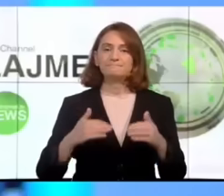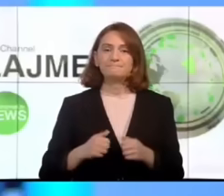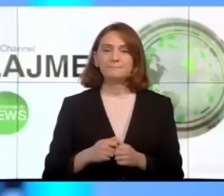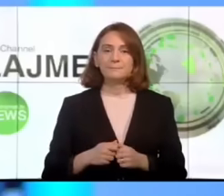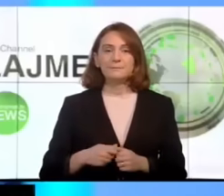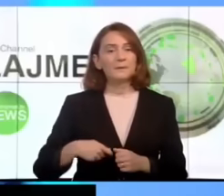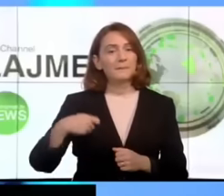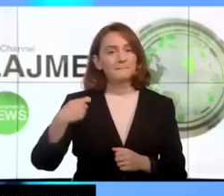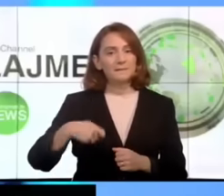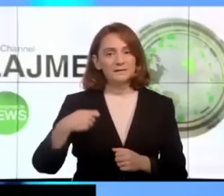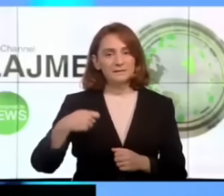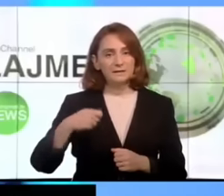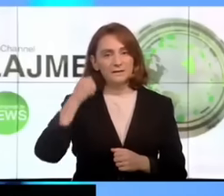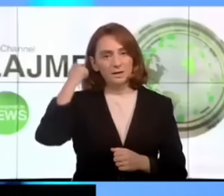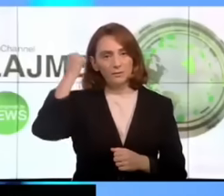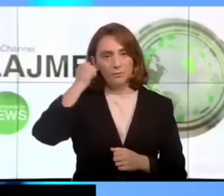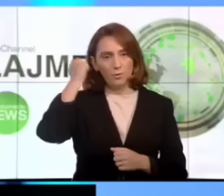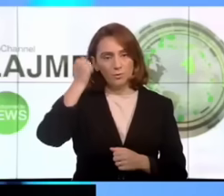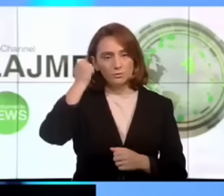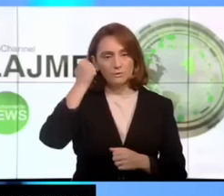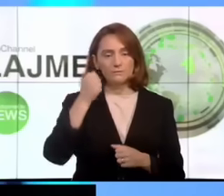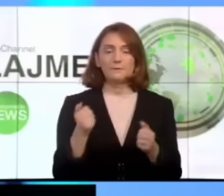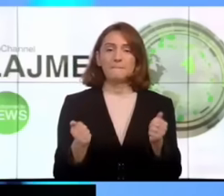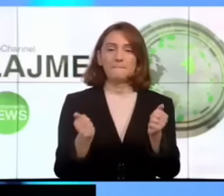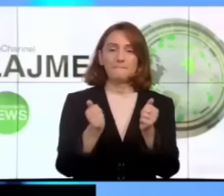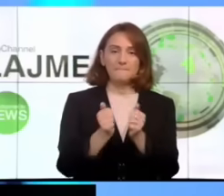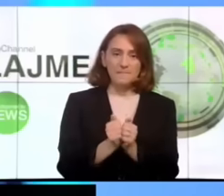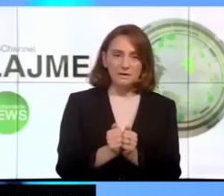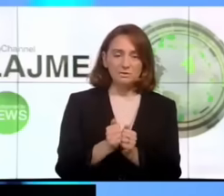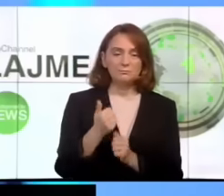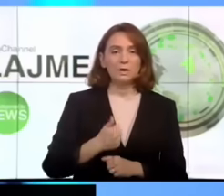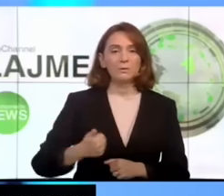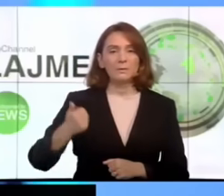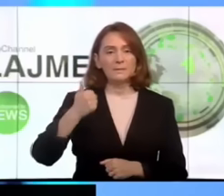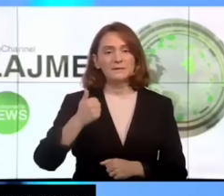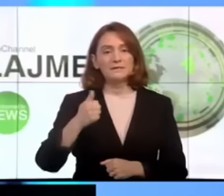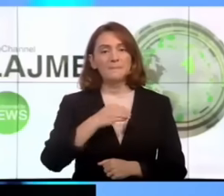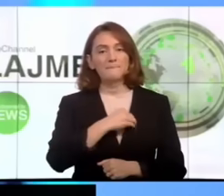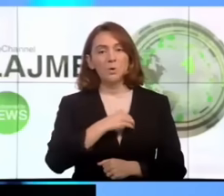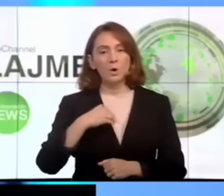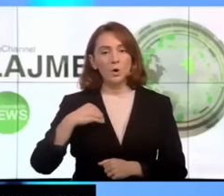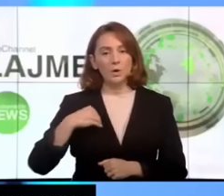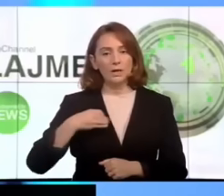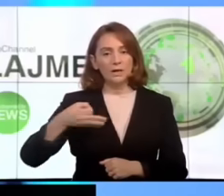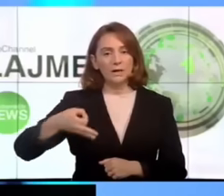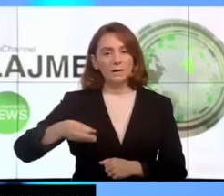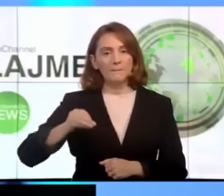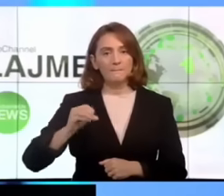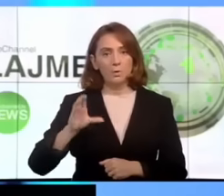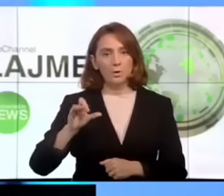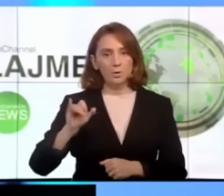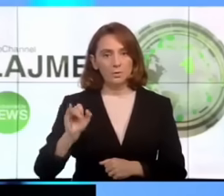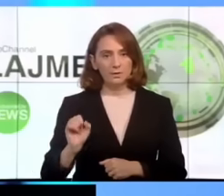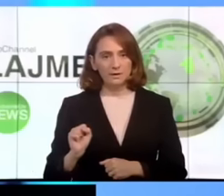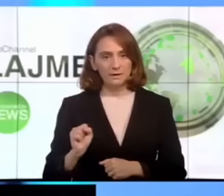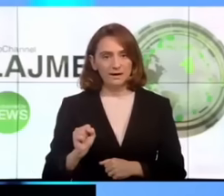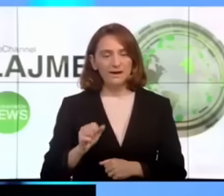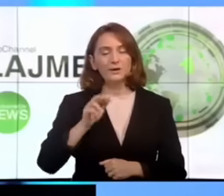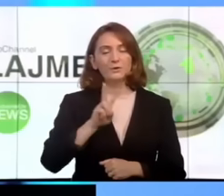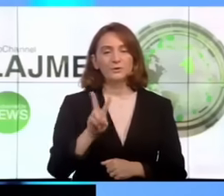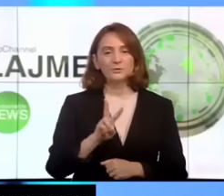Presidentja e Kosovës së bashku me kryeministrin e Polonisë janë nderuar me çmimin evropian të medias me motivacionin për mbrojtjen e